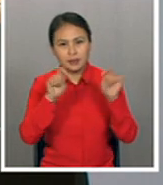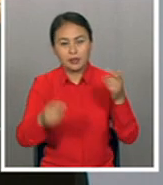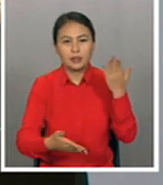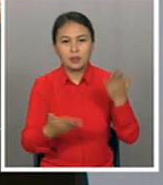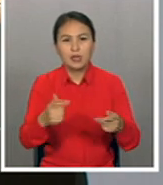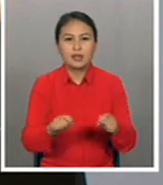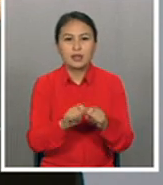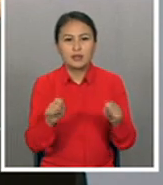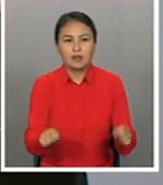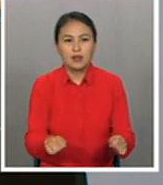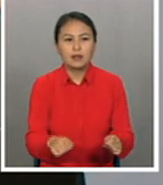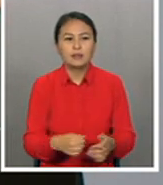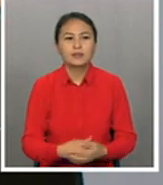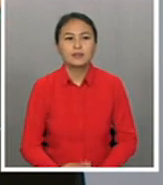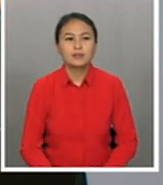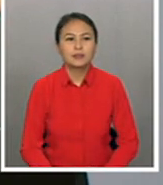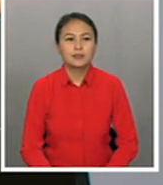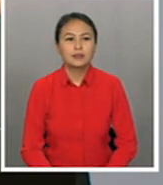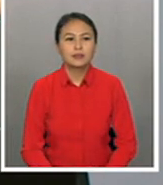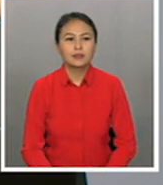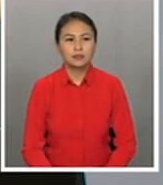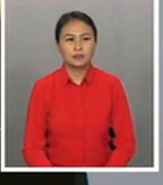создавал.